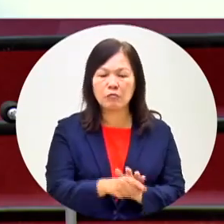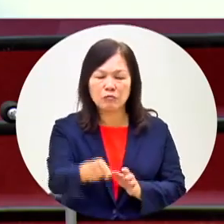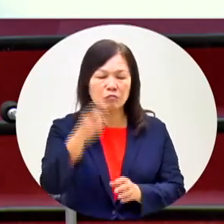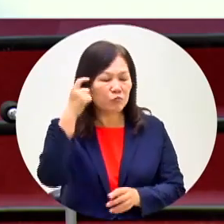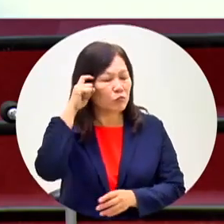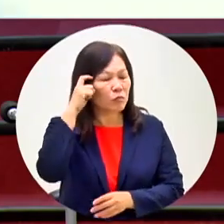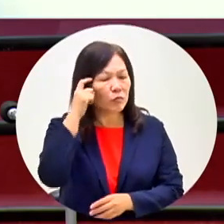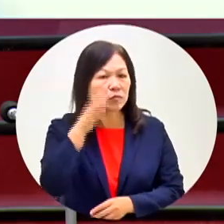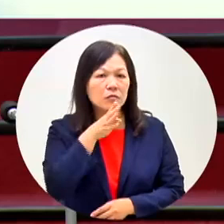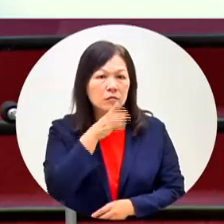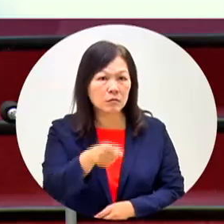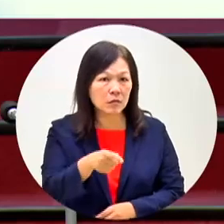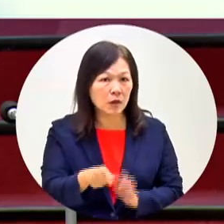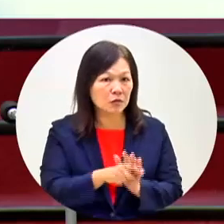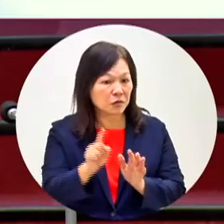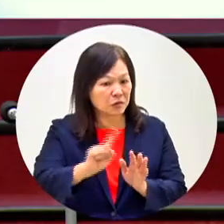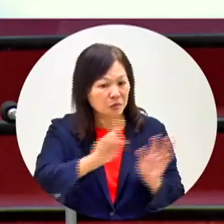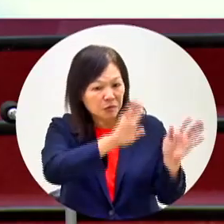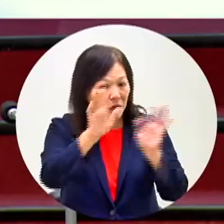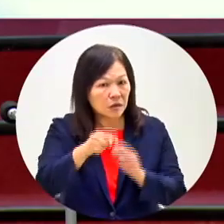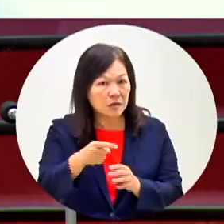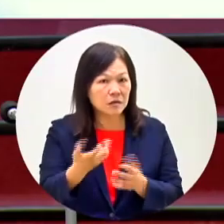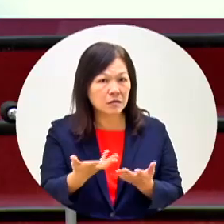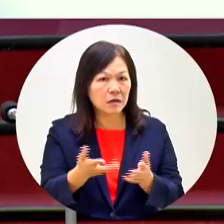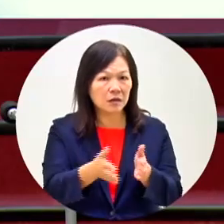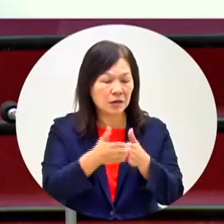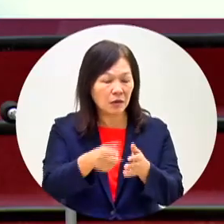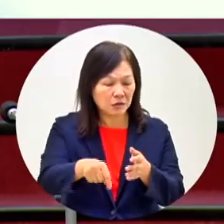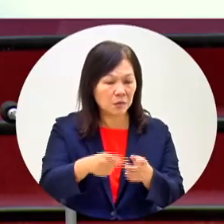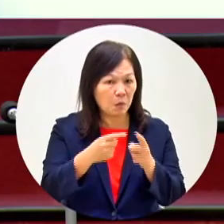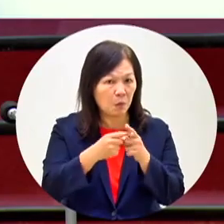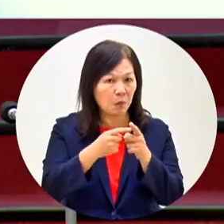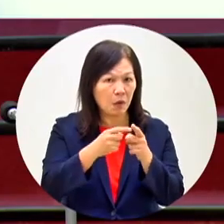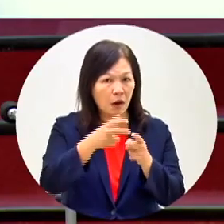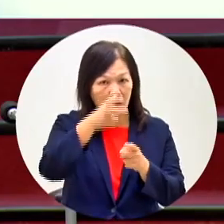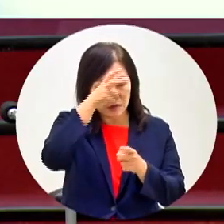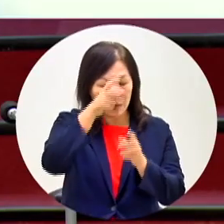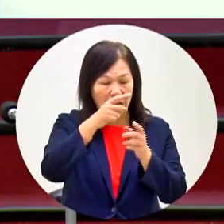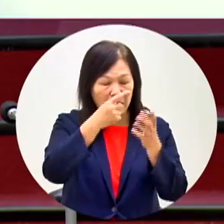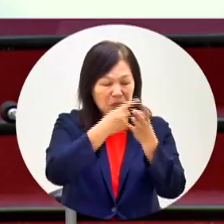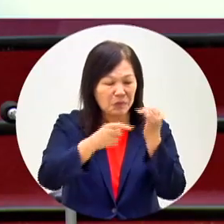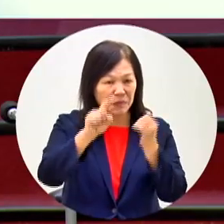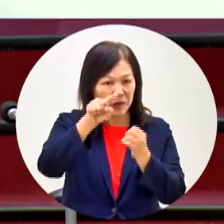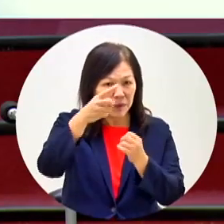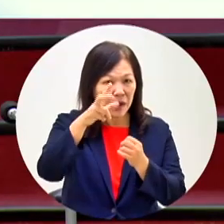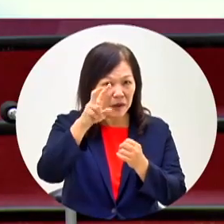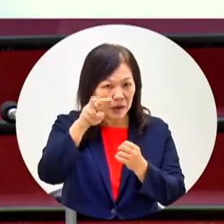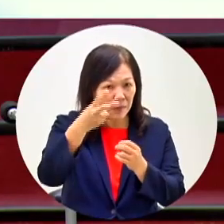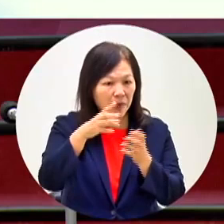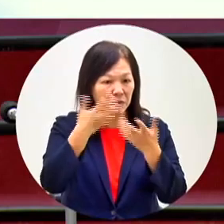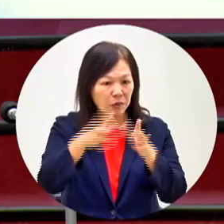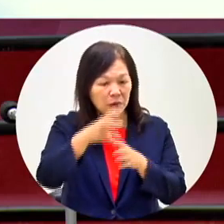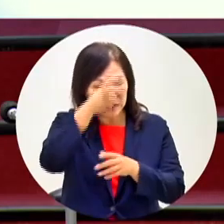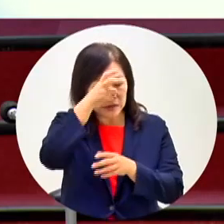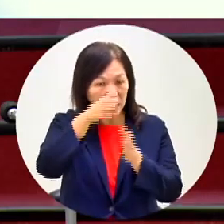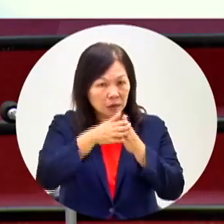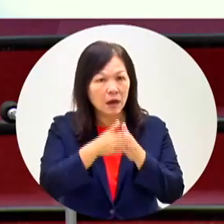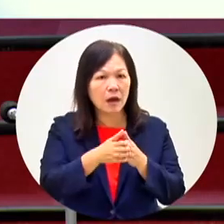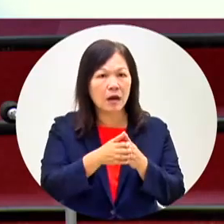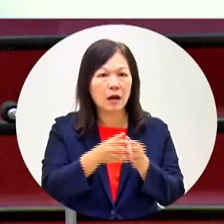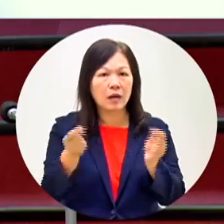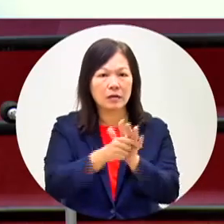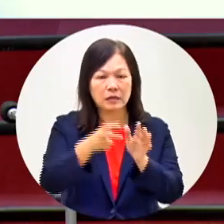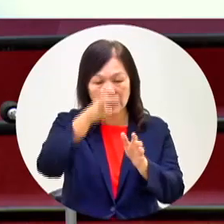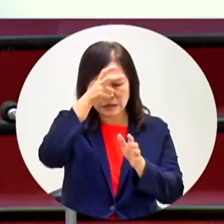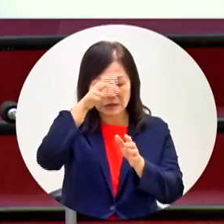场面？较需要出动一两百个警察，包括警察中的警察、特勤中队，拢